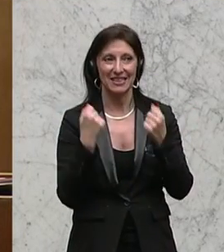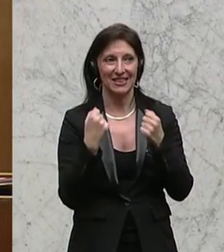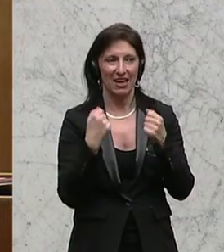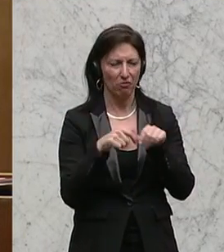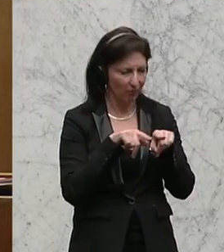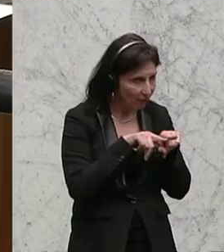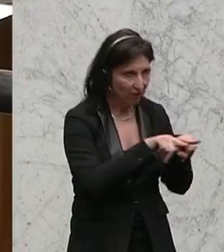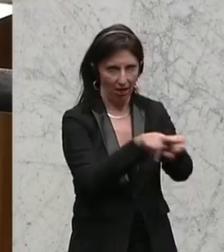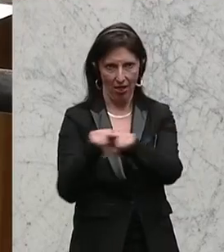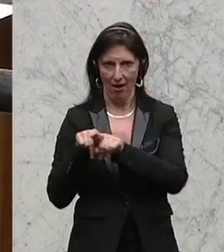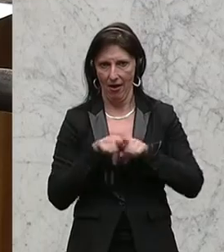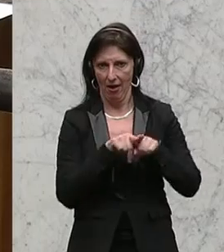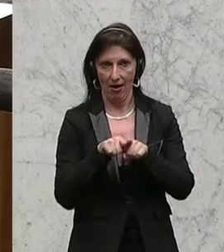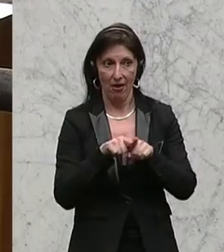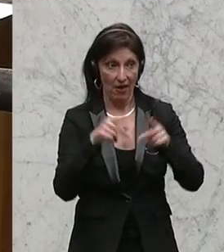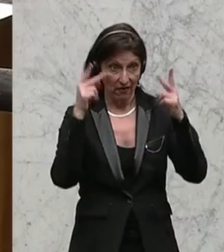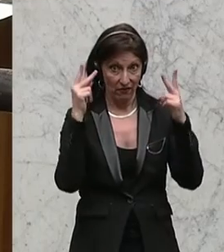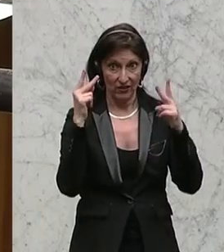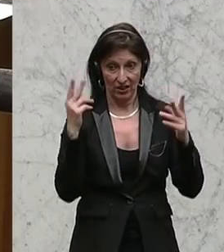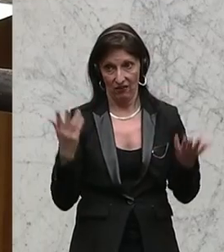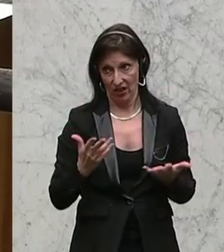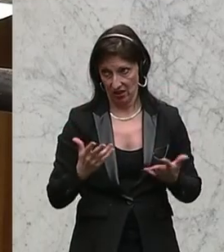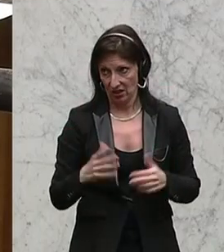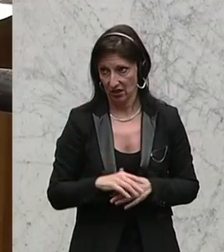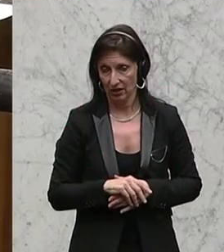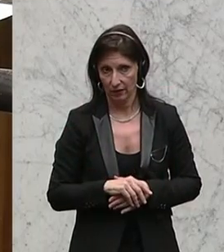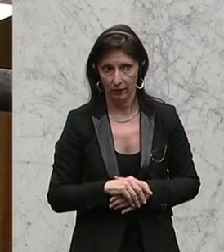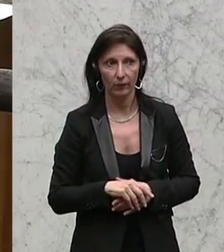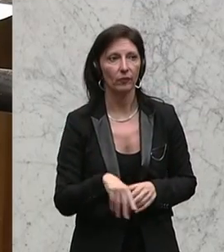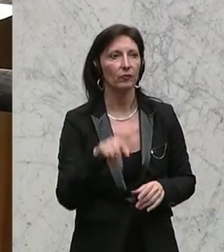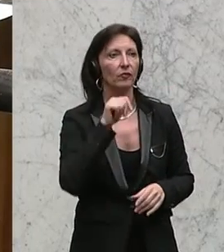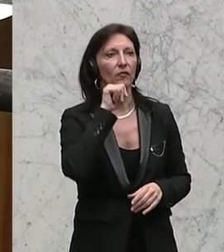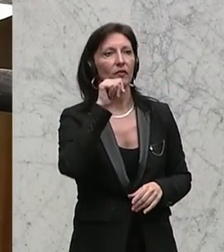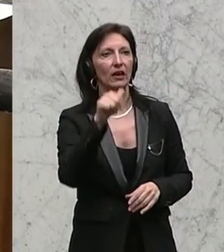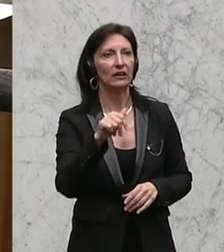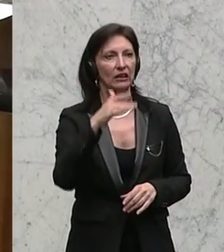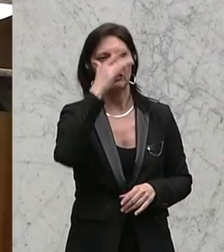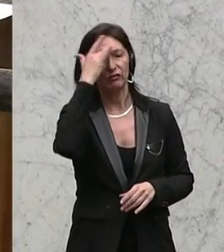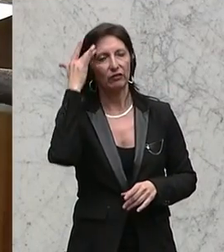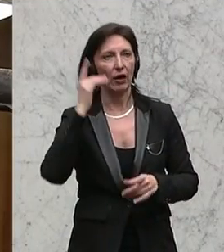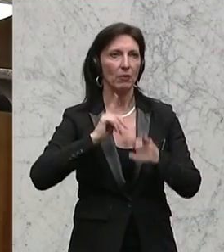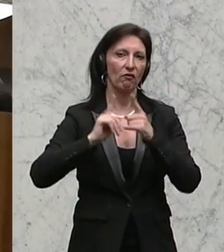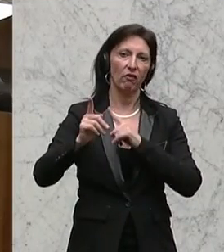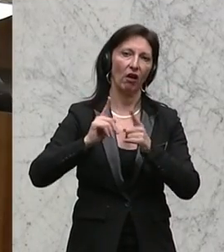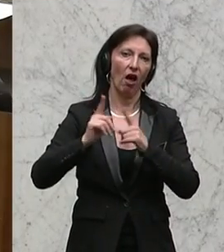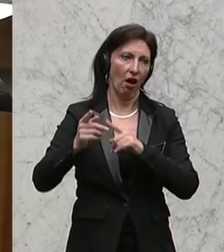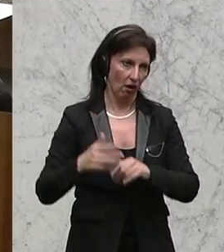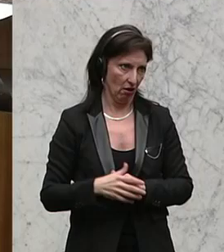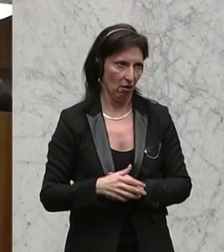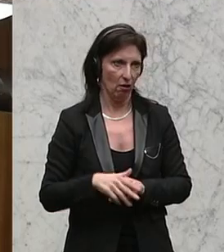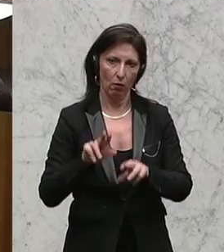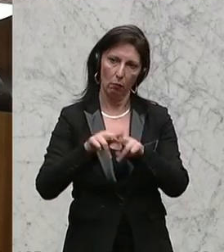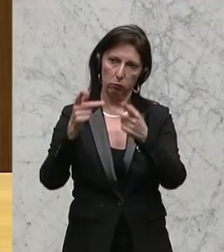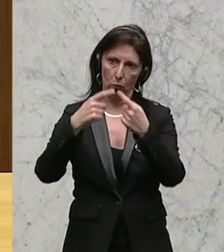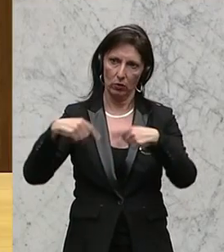Mindestsicherungsregelung ein, weil das ganz, ganz wichtig ist, dass es nämlich nicht einen Fremdenverkehr dort in jenes Bundesland gibt,